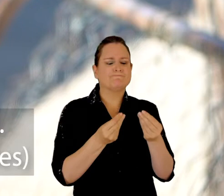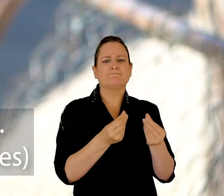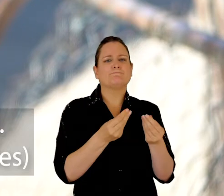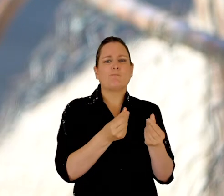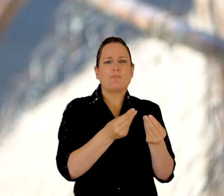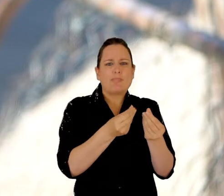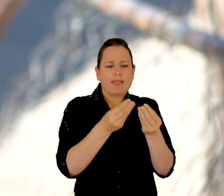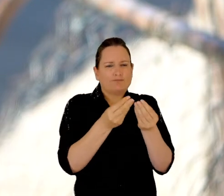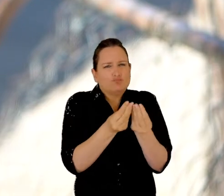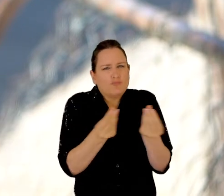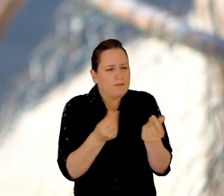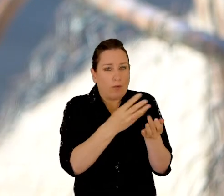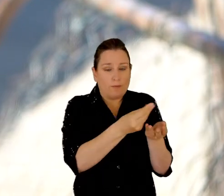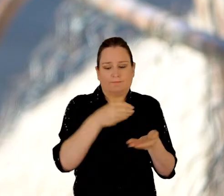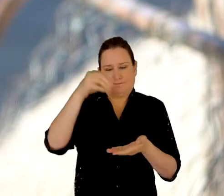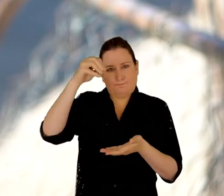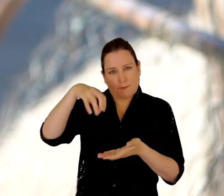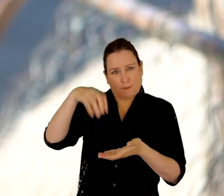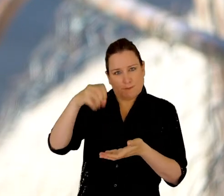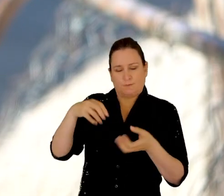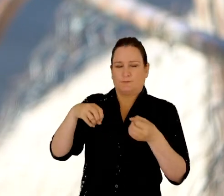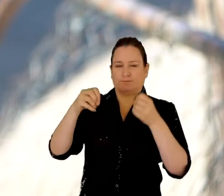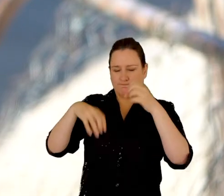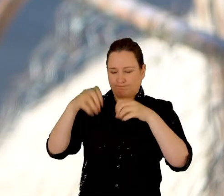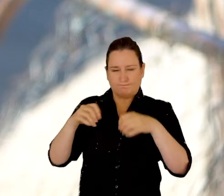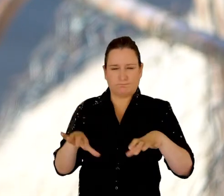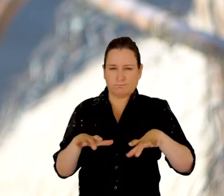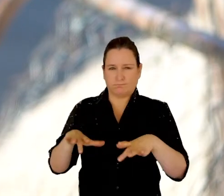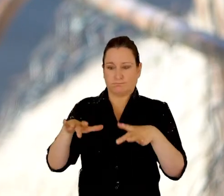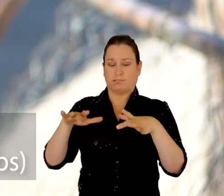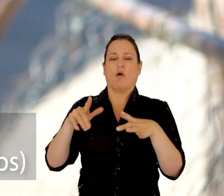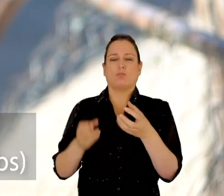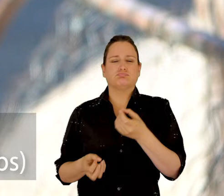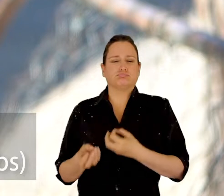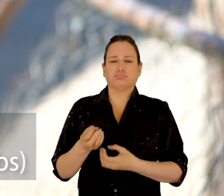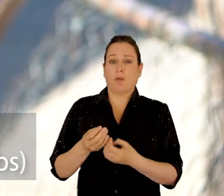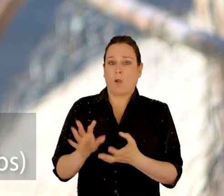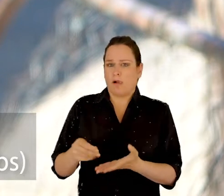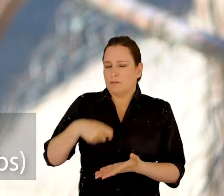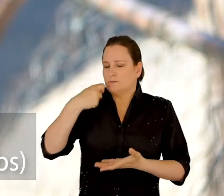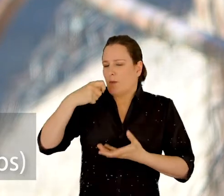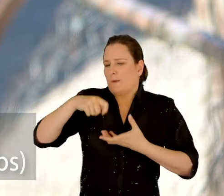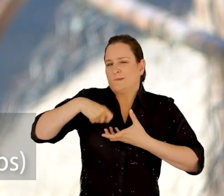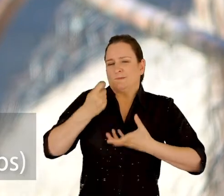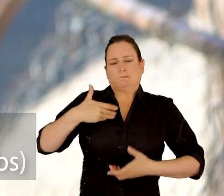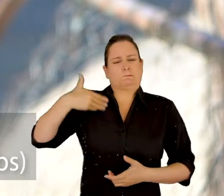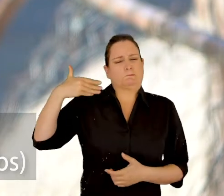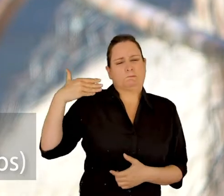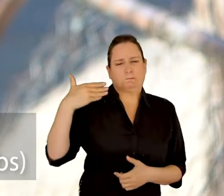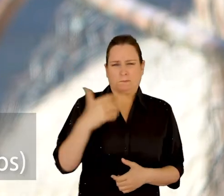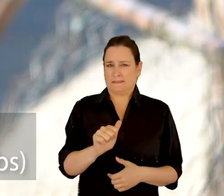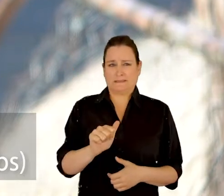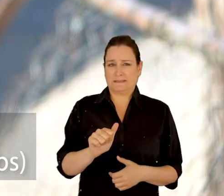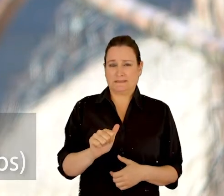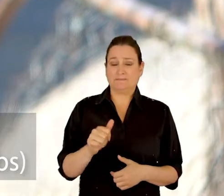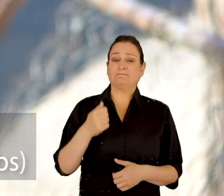zoals die brims, sal ek maar sê, maar het is melkstijsels wat hulle gemaakt het. En dit was genotvolle tye geweest. Ons so in die veld